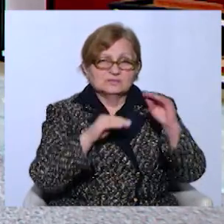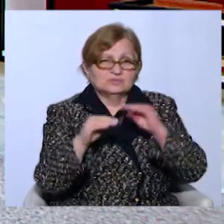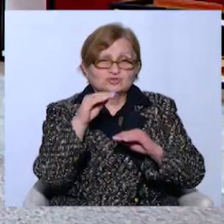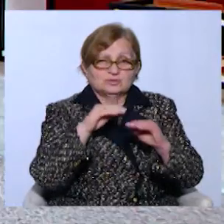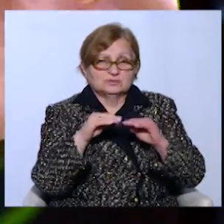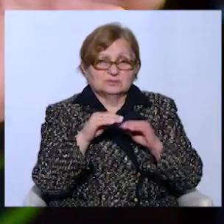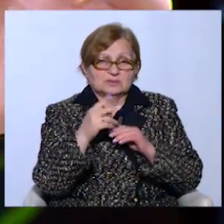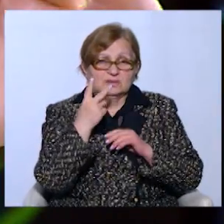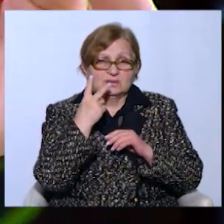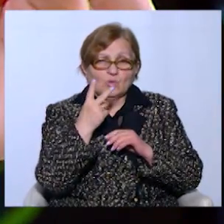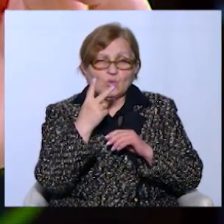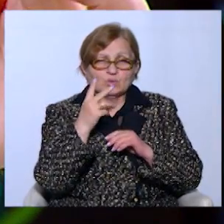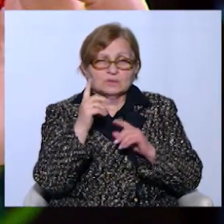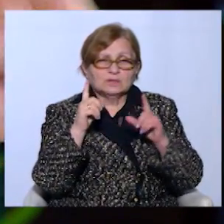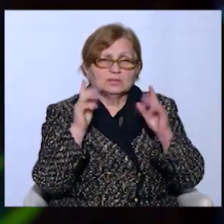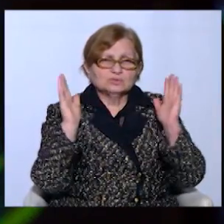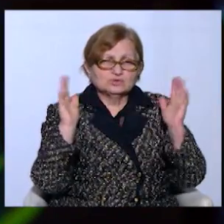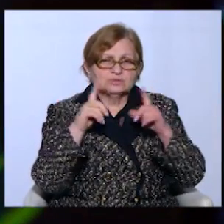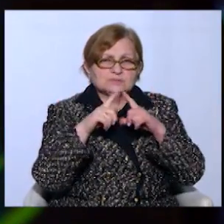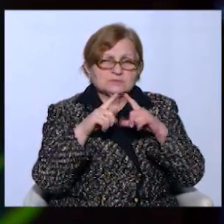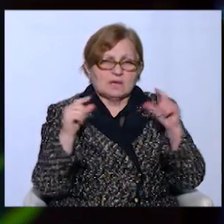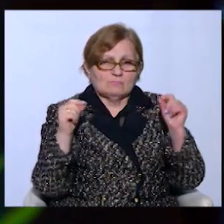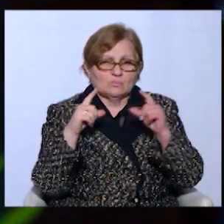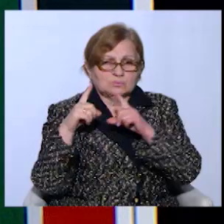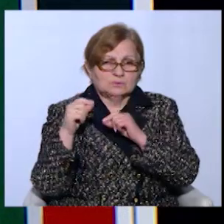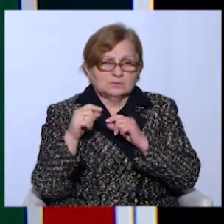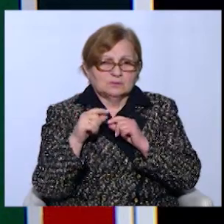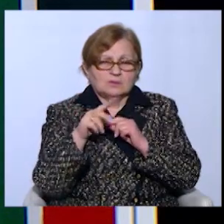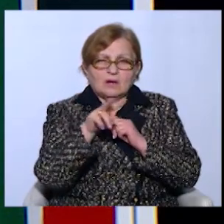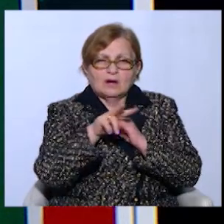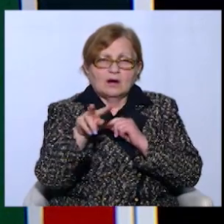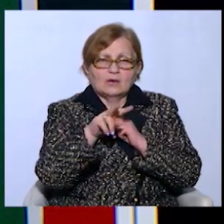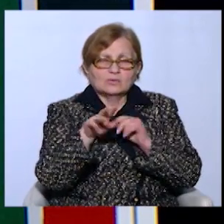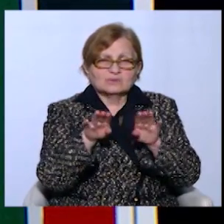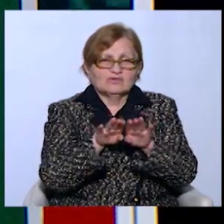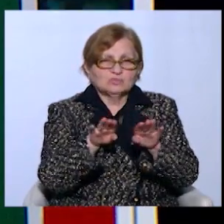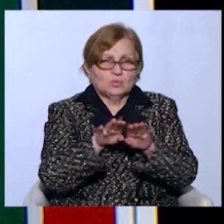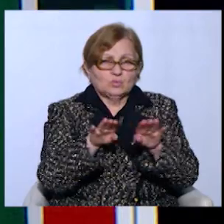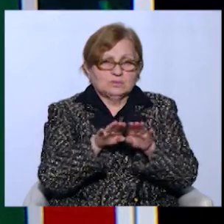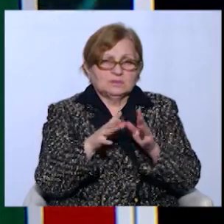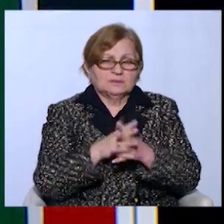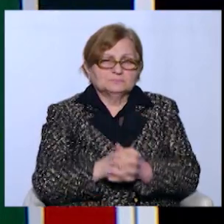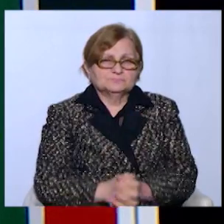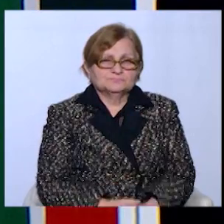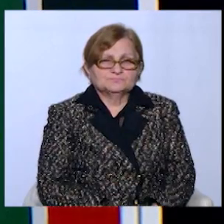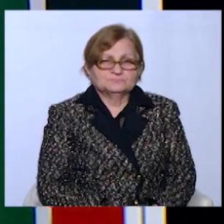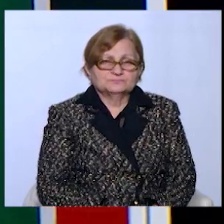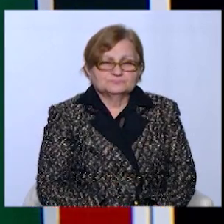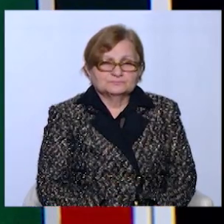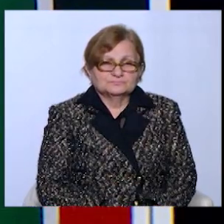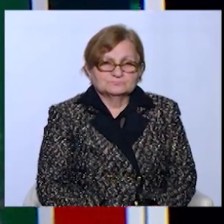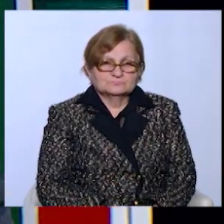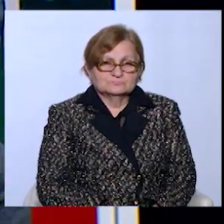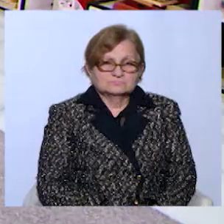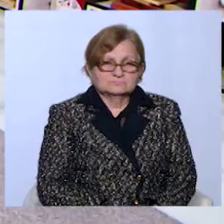ესეთი ორი დიდი სამკუთხედისგან, რომელიც ერთმანეთის ტოლია, ნახეთ, აი ესე თუ შეუთავსებთ,